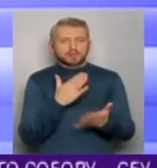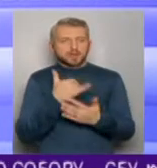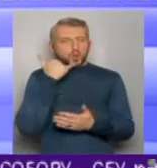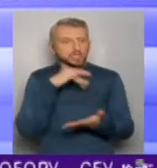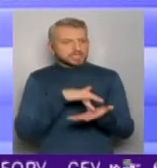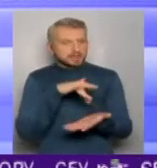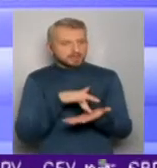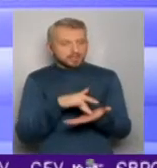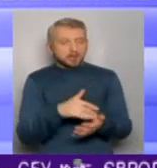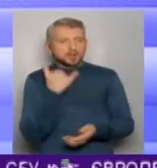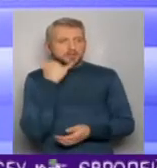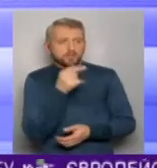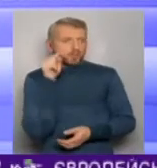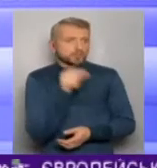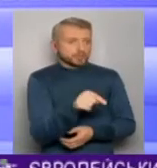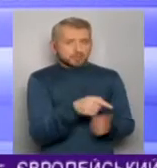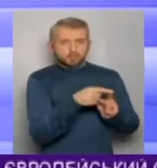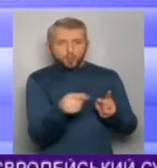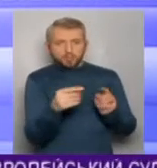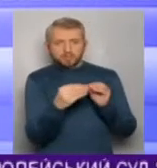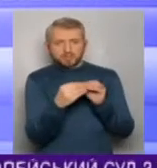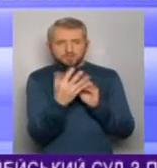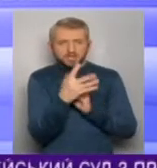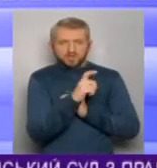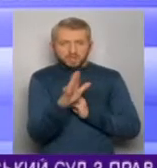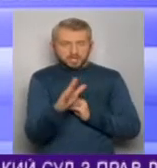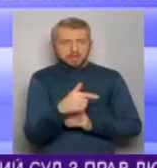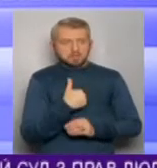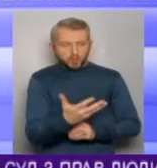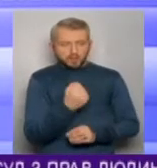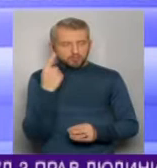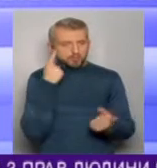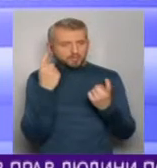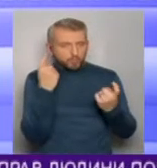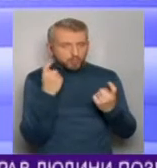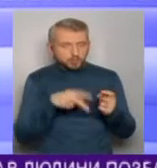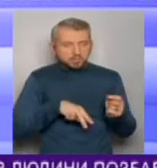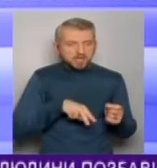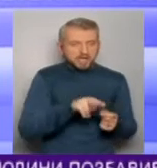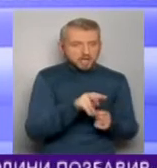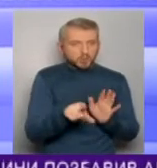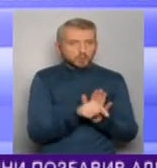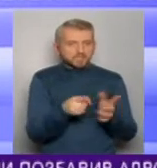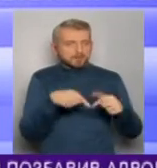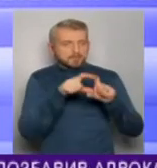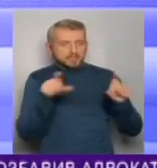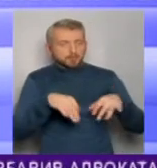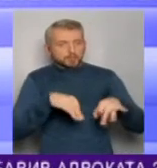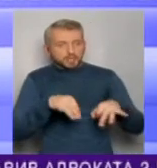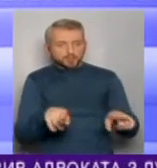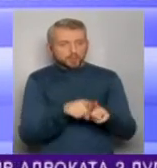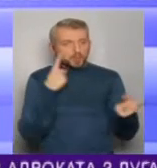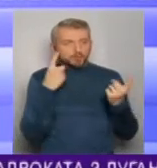знаєте, телефонуйте туди буквально протягом 10-15 хвилин, ми отримаємо цю інформацію, паралельно з департаментом транспорту таку ж